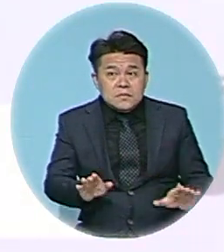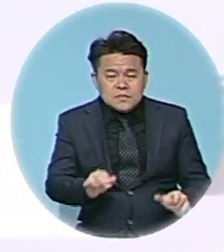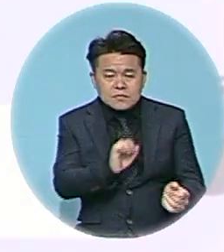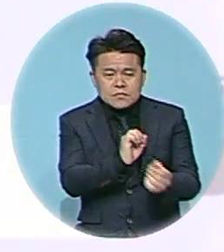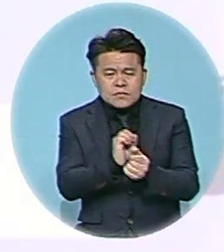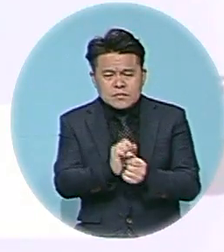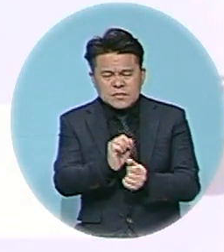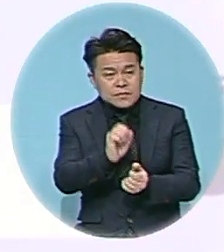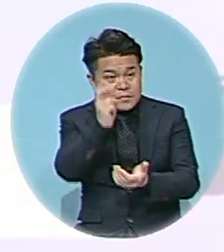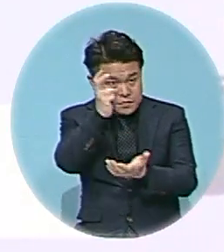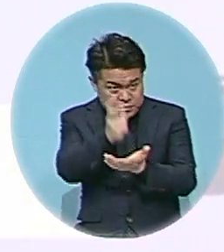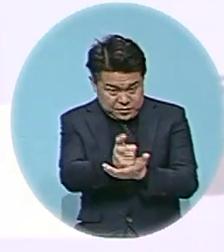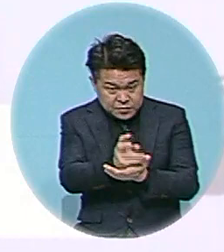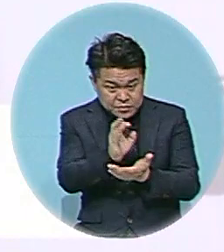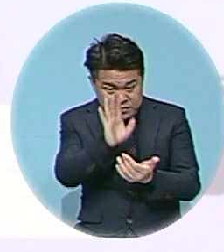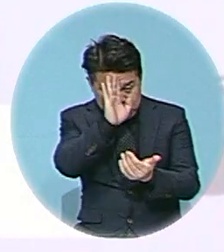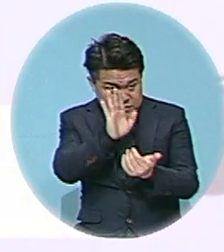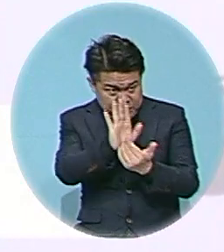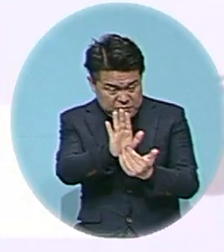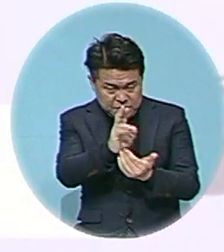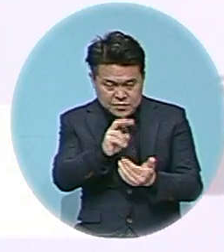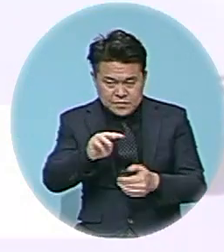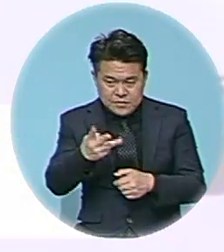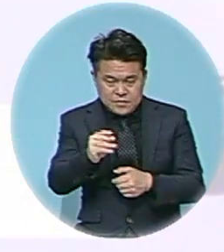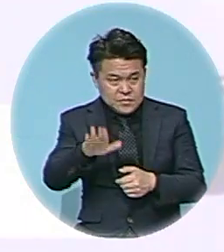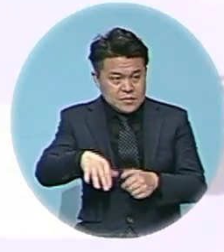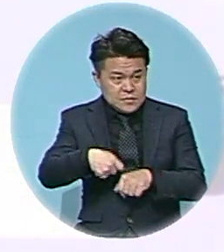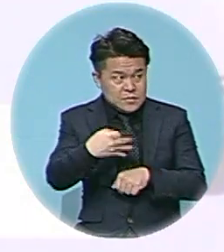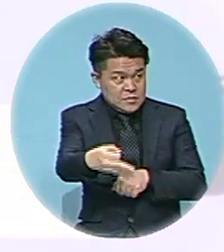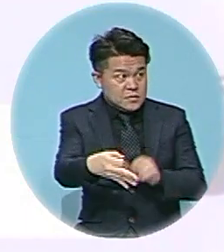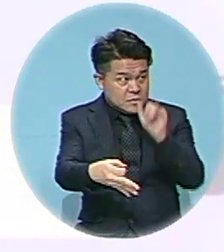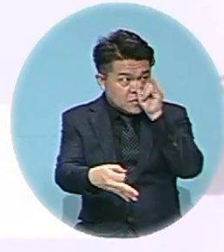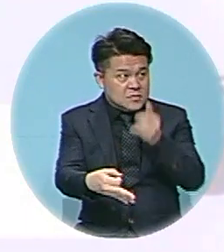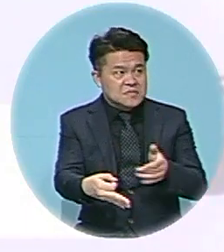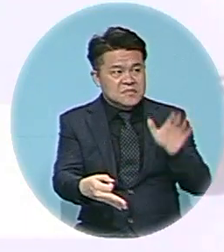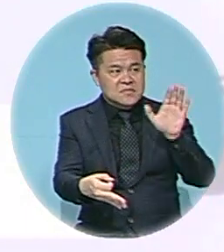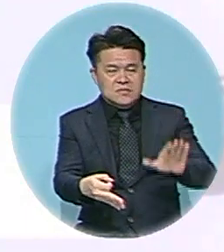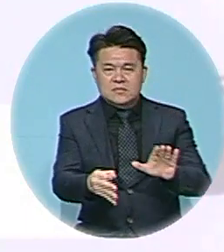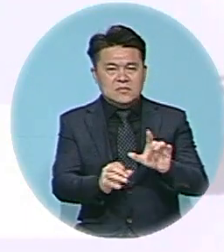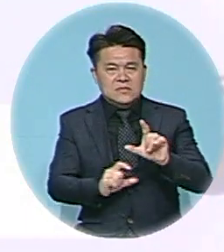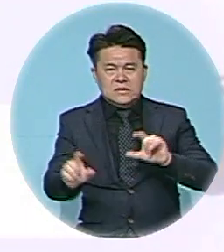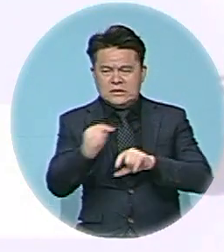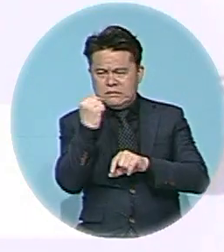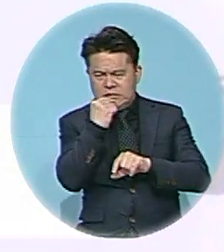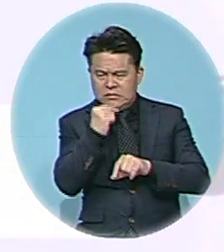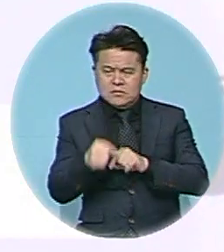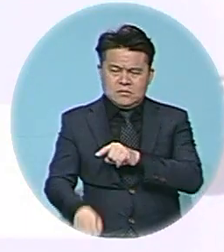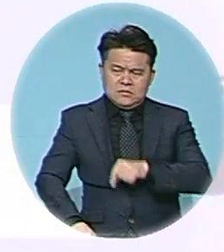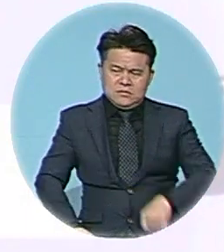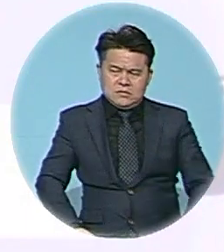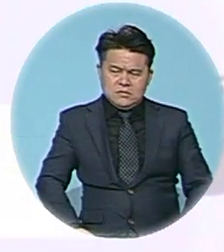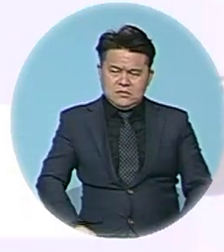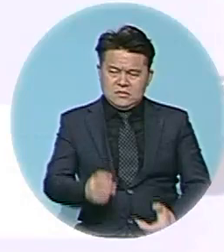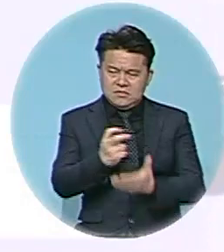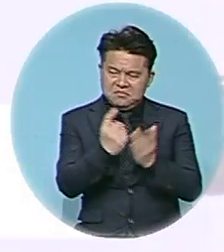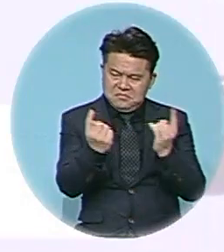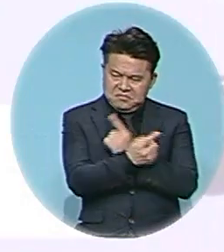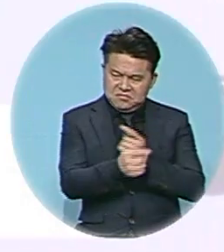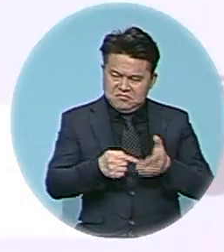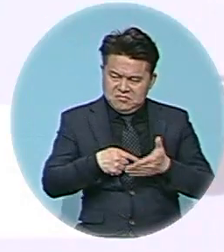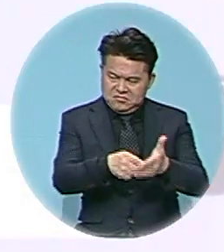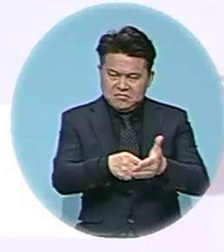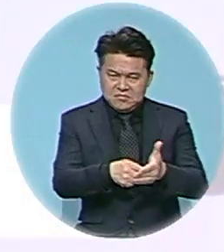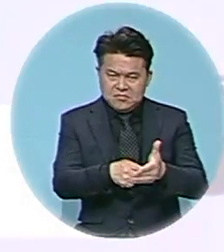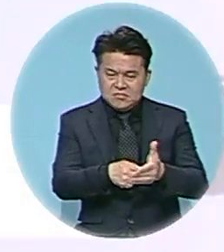감염병 예방법에 따라 300만 원 이하의 벌금을 부과하고 있으나 이를 좀 더 강화하는 방향으로 법령 개정을